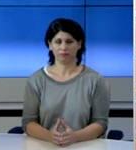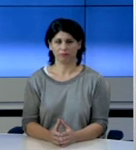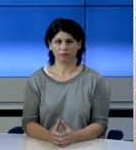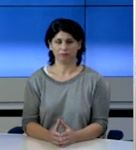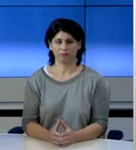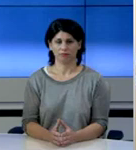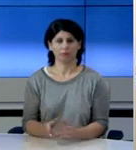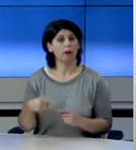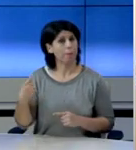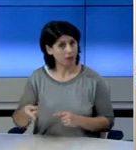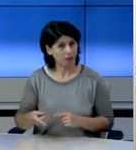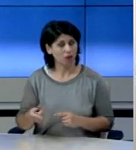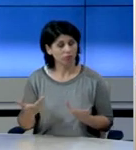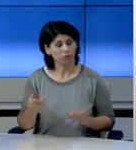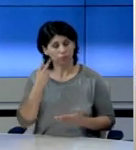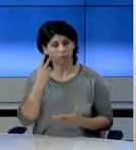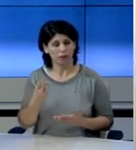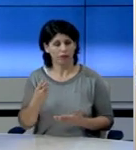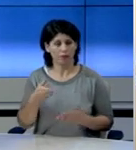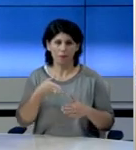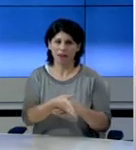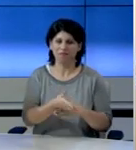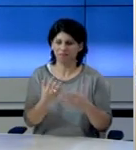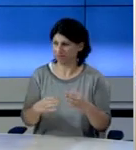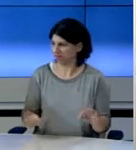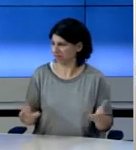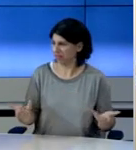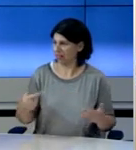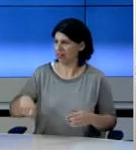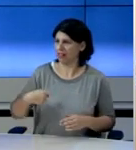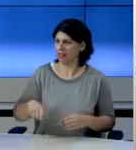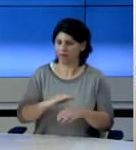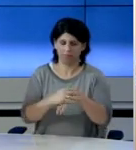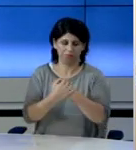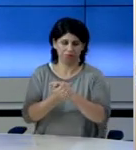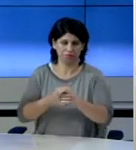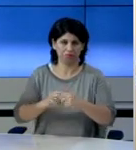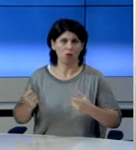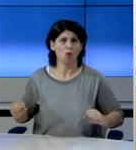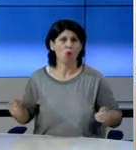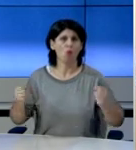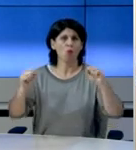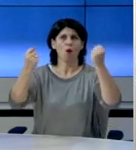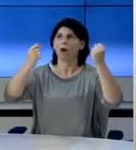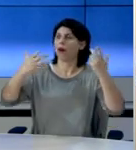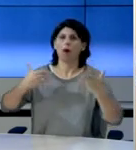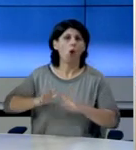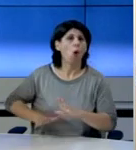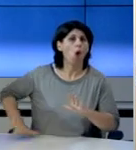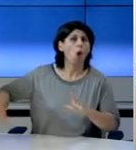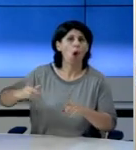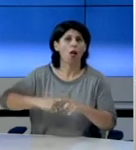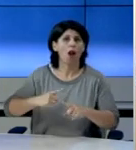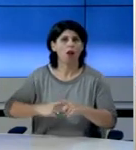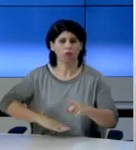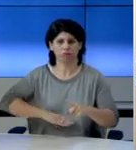αφότου είδε ότι η παρέμβασή του έπεσε στο κενό, ότι δεν επηρεάστηκαν οι δικαστές, ότι ξεσηκώθηκε κύμα